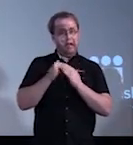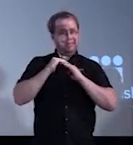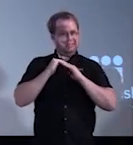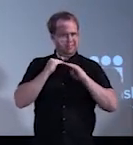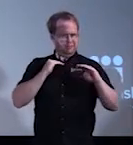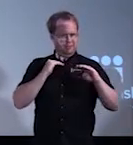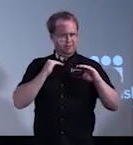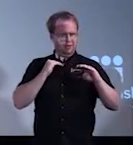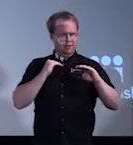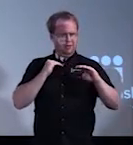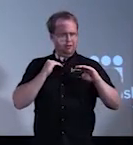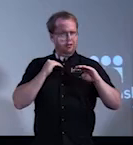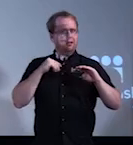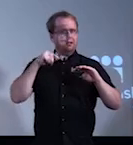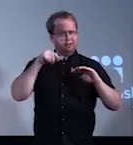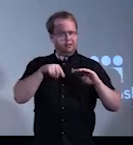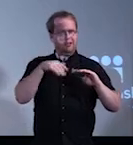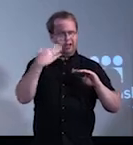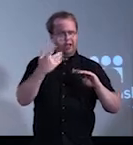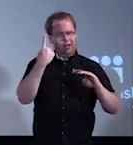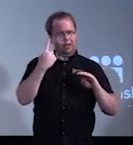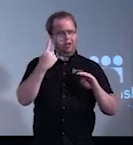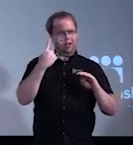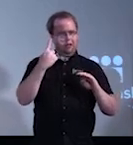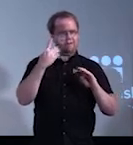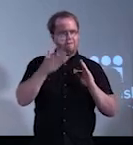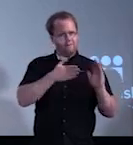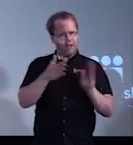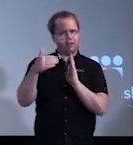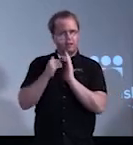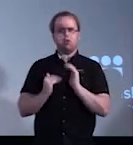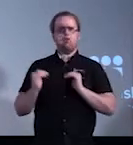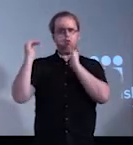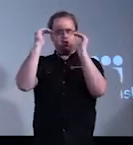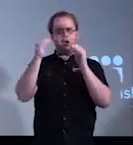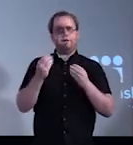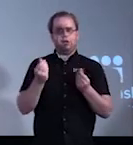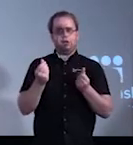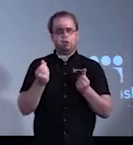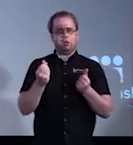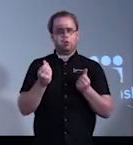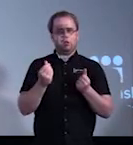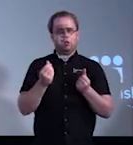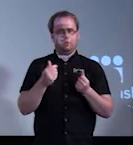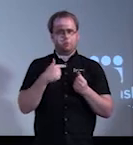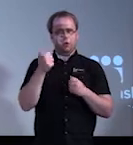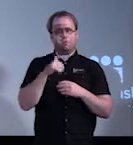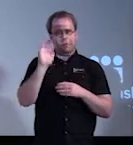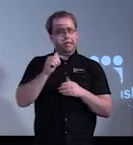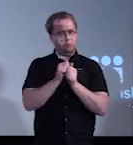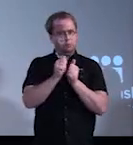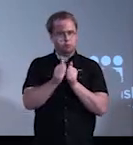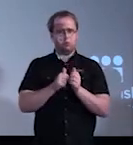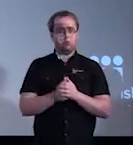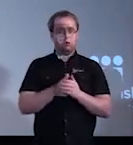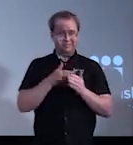jämställdheten är en väg till högre kvalitet. Och det är precis också vad en breddad representation är. Genom